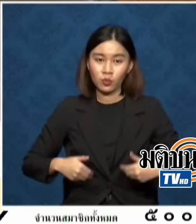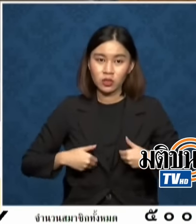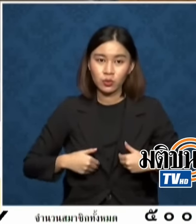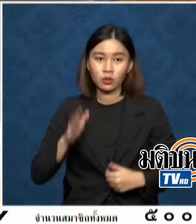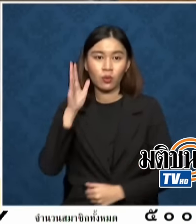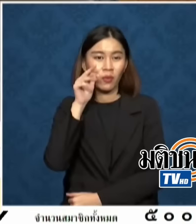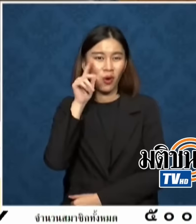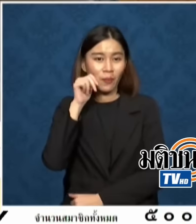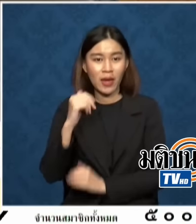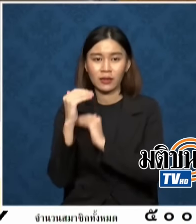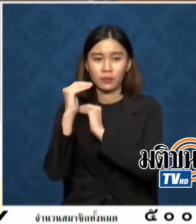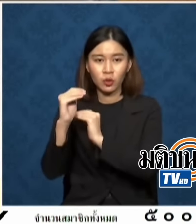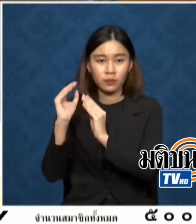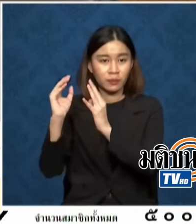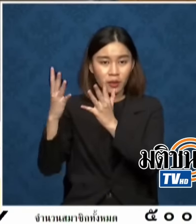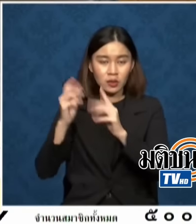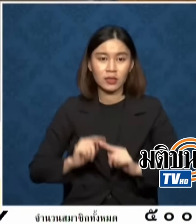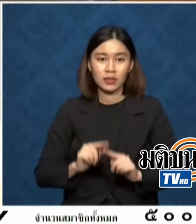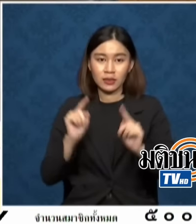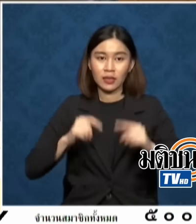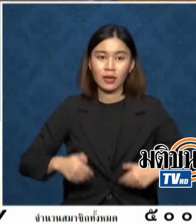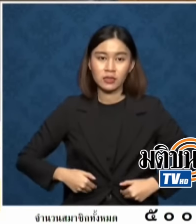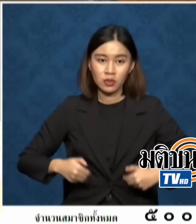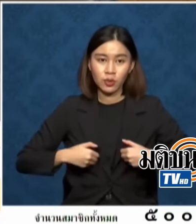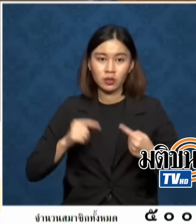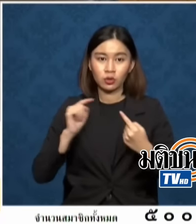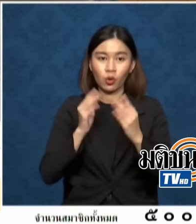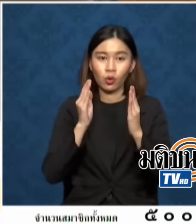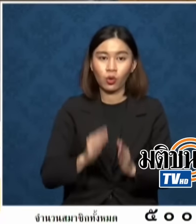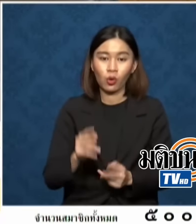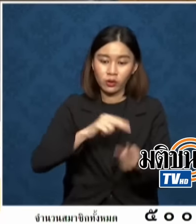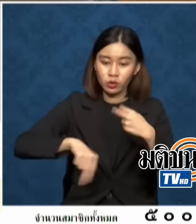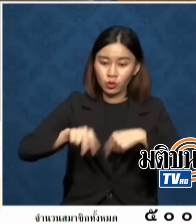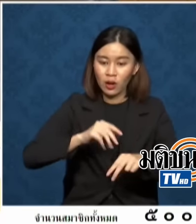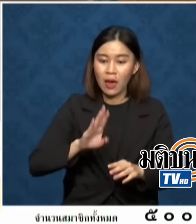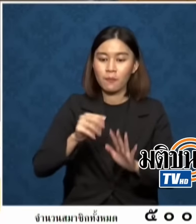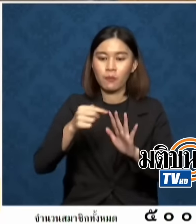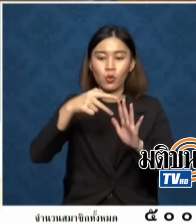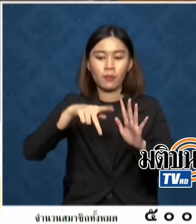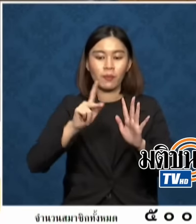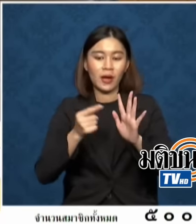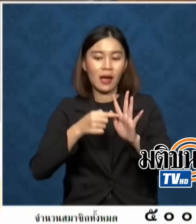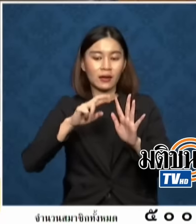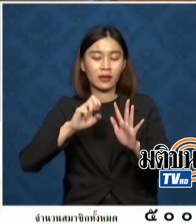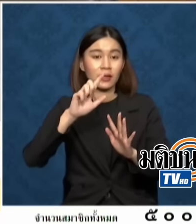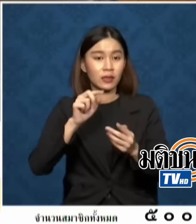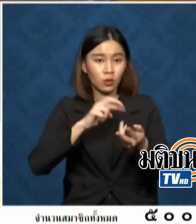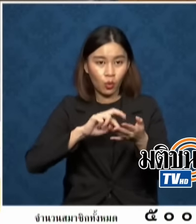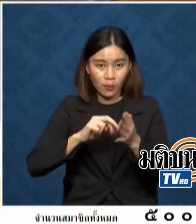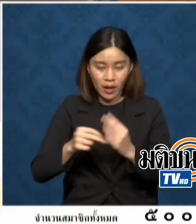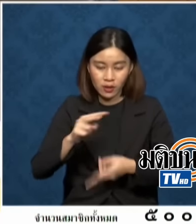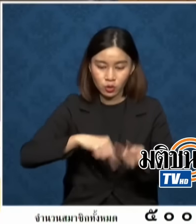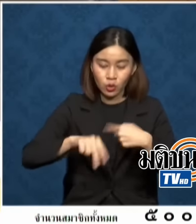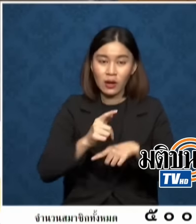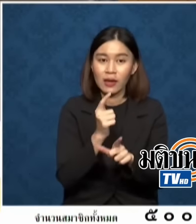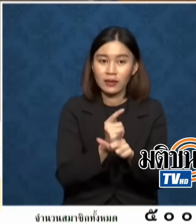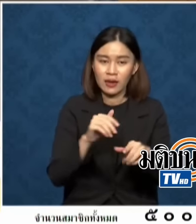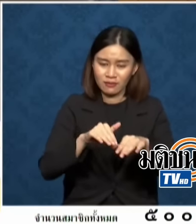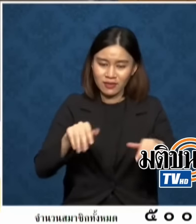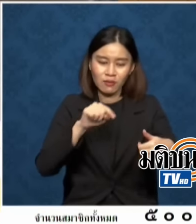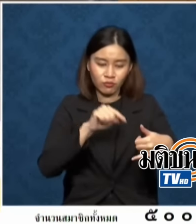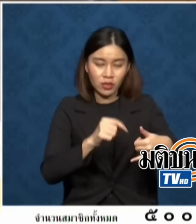หรือมารดาแต่ใช้ชีวิตเป็นบุพการีคนหนึ่งที่สามารถที่จะดูแลเลี้ยงเด็ก